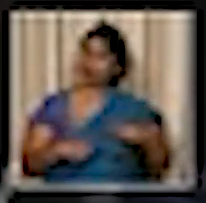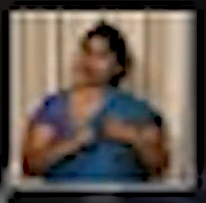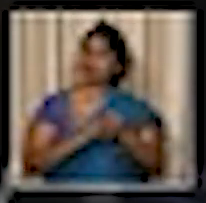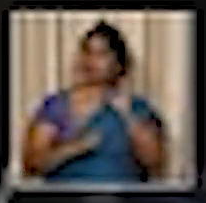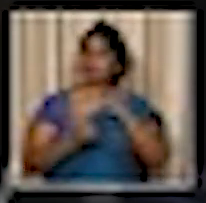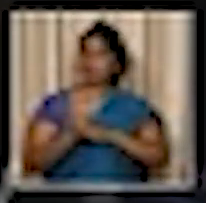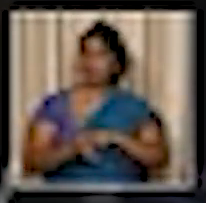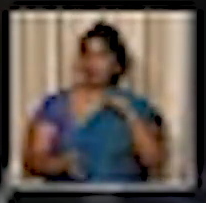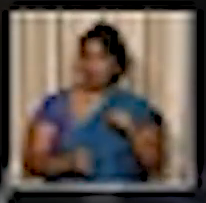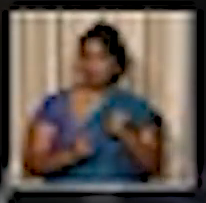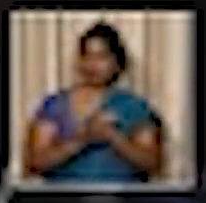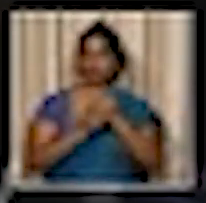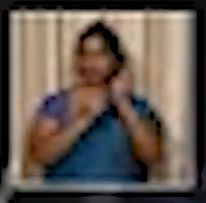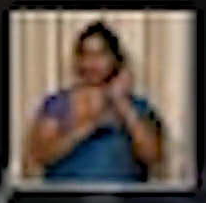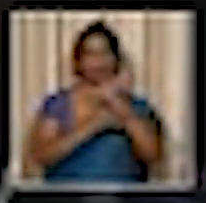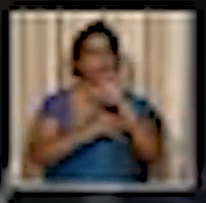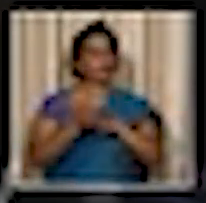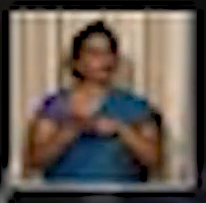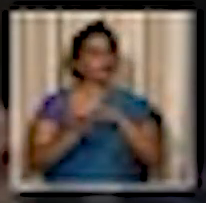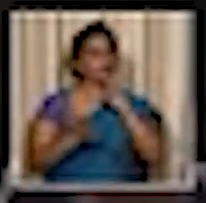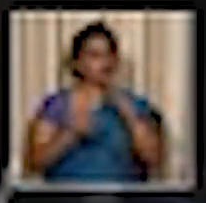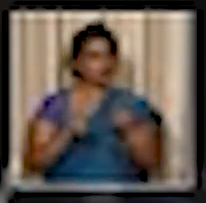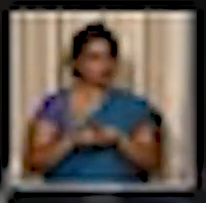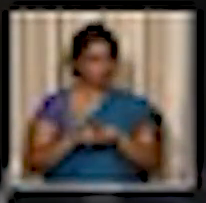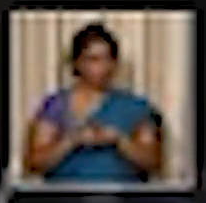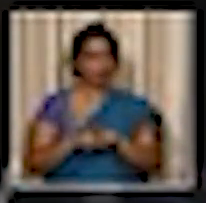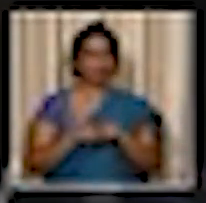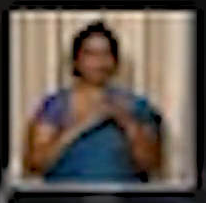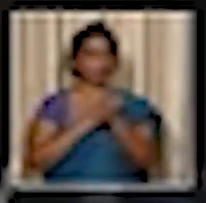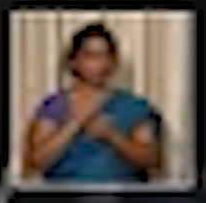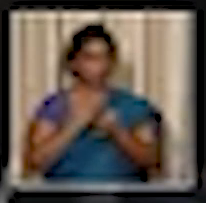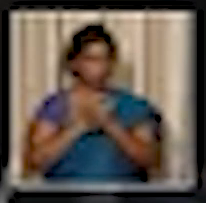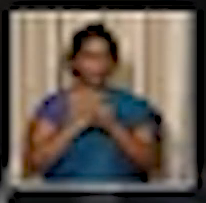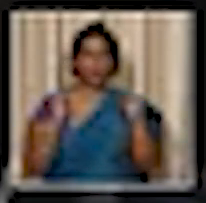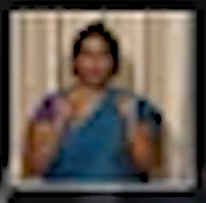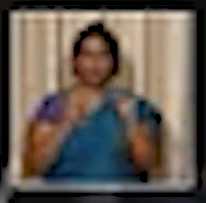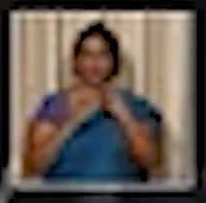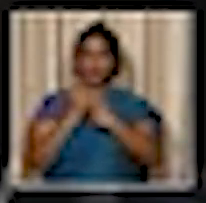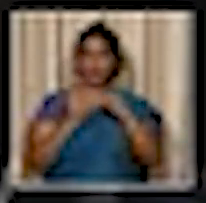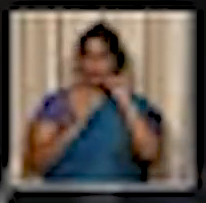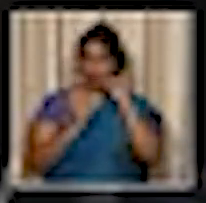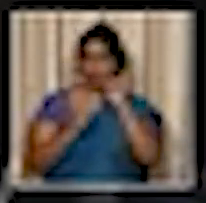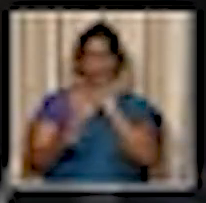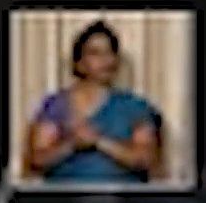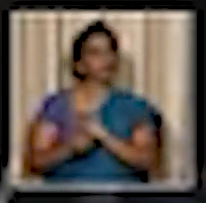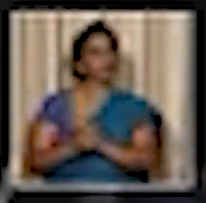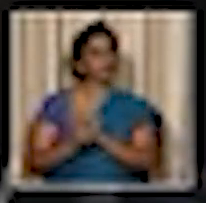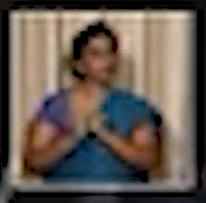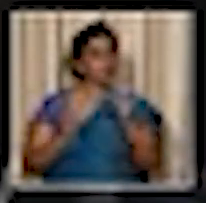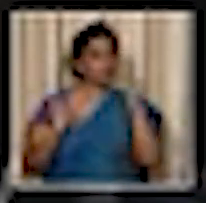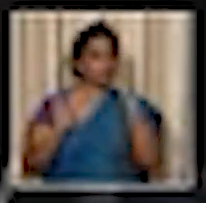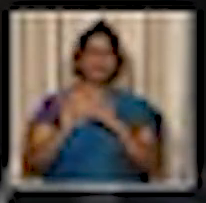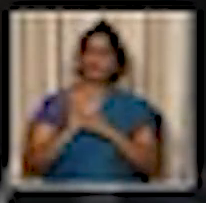ජනාධිපති ලේකම්තුමාට බාර දී ඇති ලේඛනයේ සඳහන් පරිදි හෙරොයින් අයිස් ගංජා වැනි මත්ද්‍රව්‍ය ළඟ තබා ගැනීම